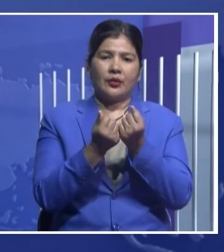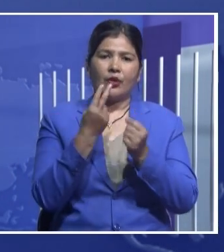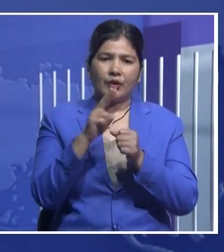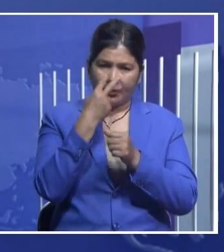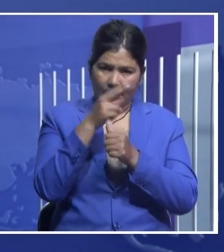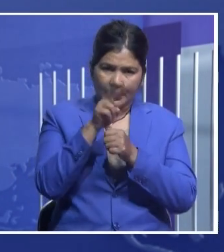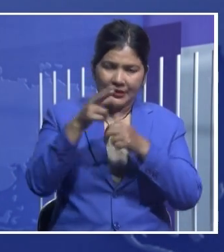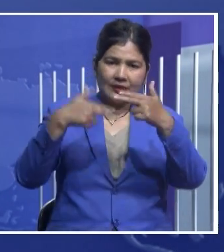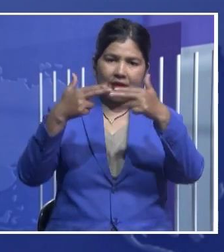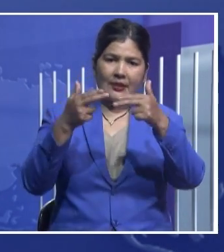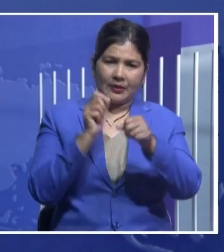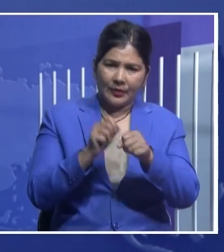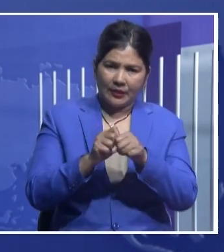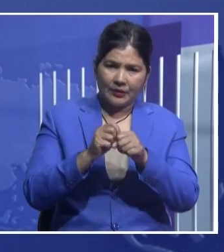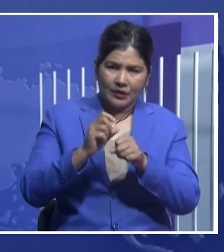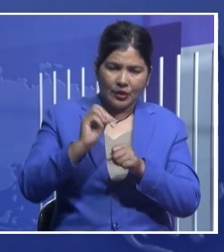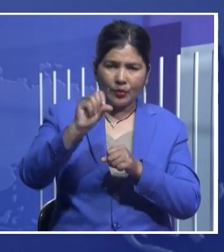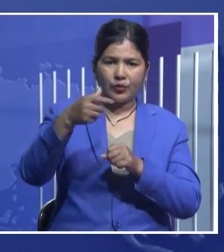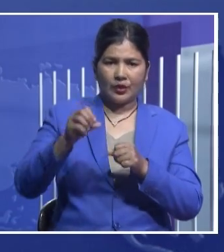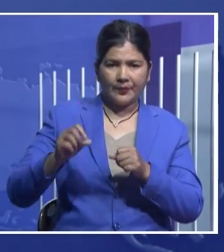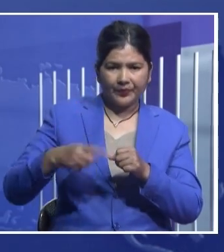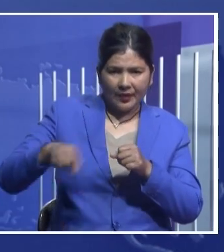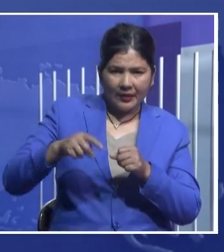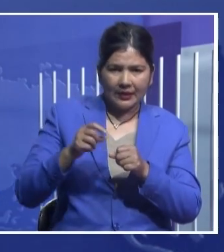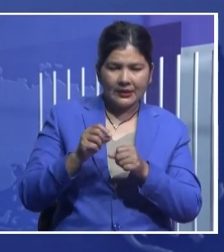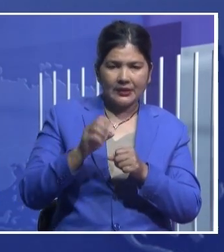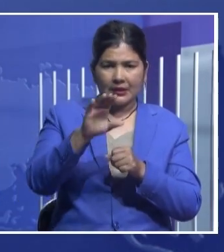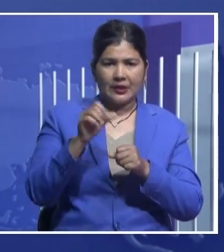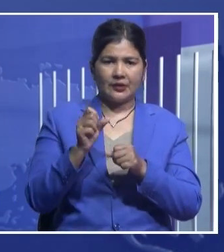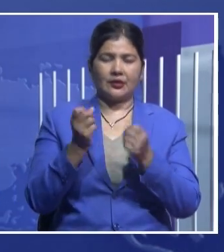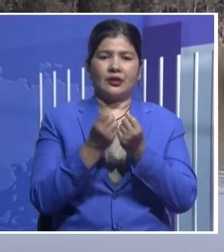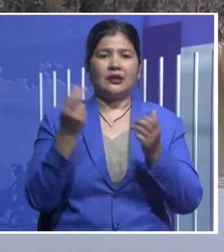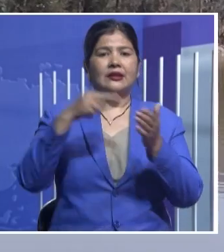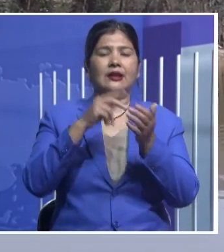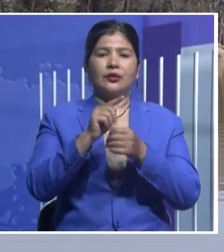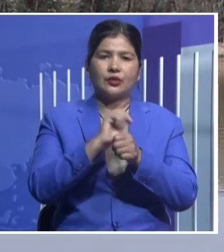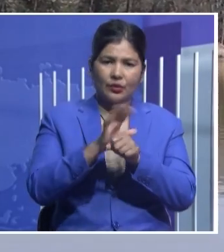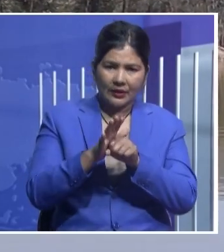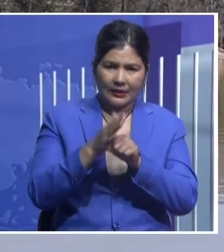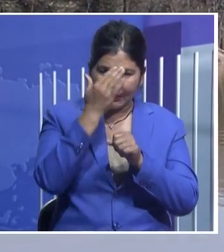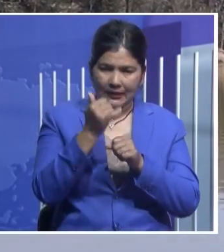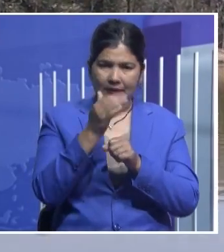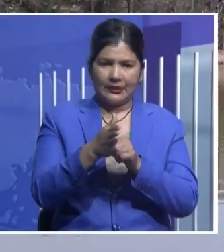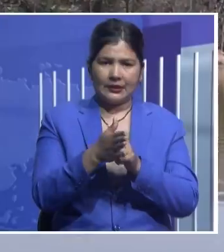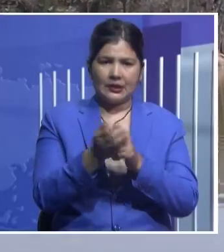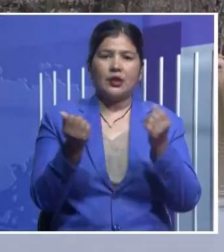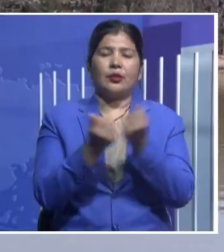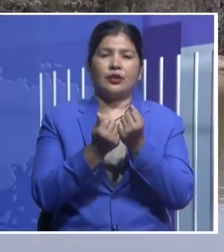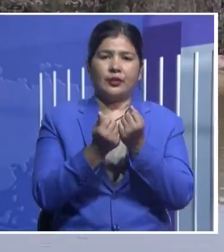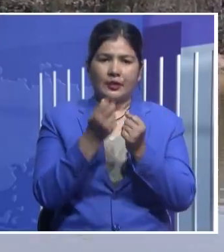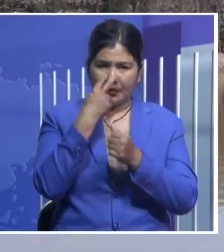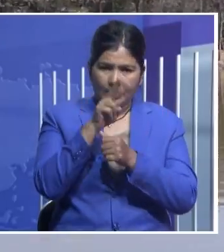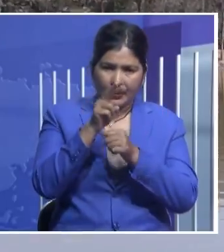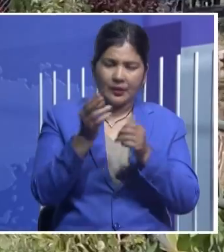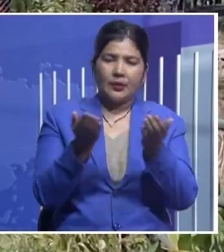क्षेत्रलाई चलायमान बनाउन पुनः मेला महोत्सव आयोजना गर्न थालिएको हो। कोरोना भाइरसका कारण थलिएको पर्यटन क्षेत्रको प्रवर्धन